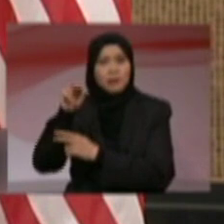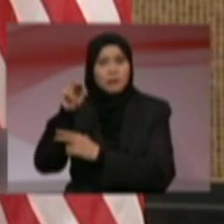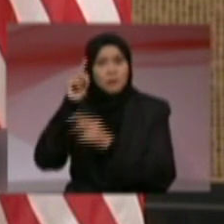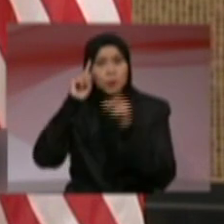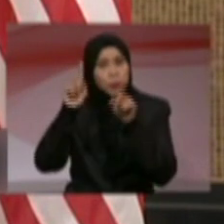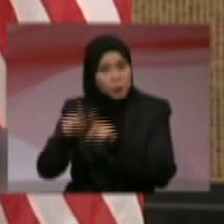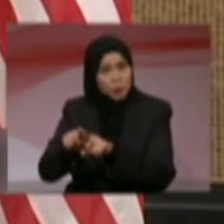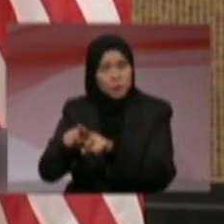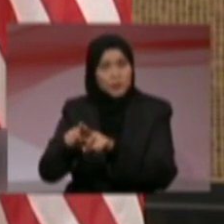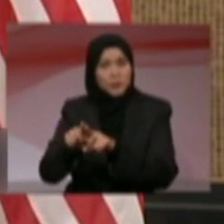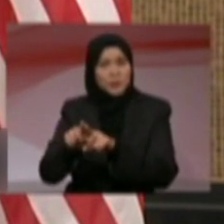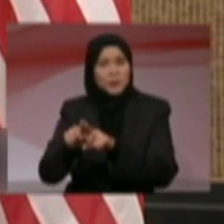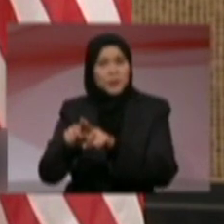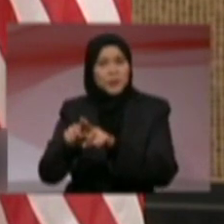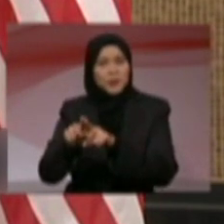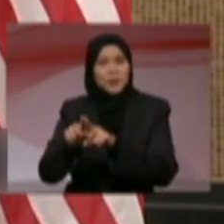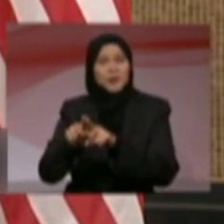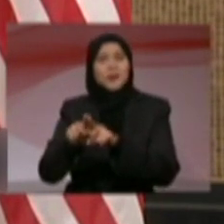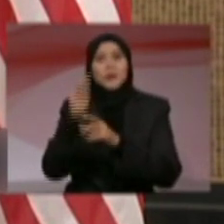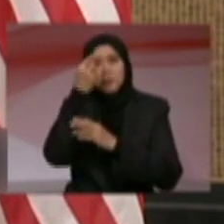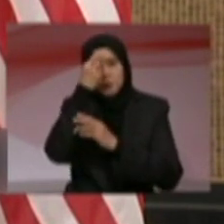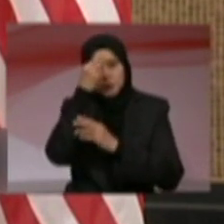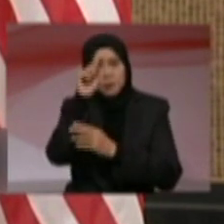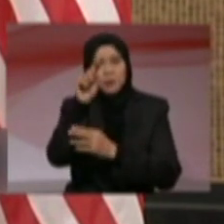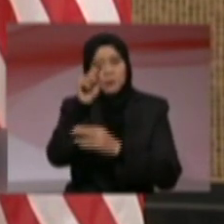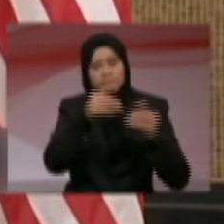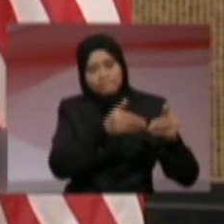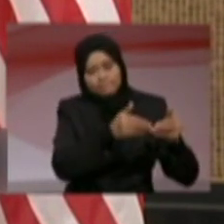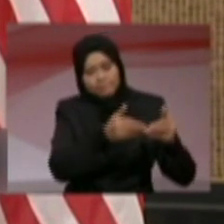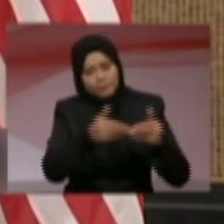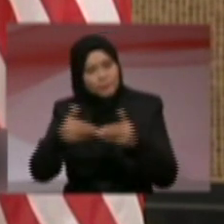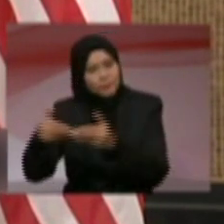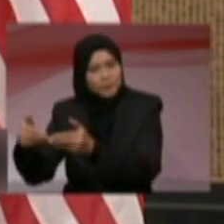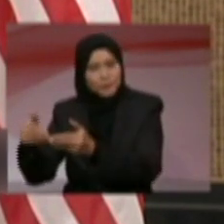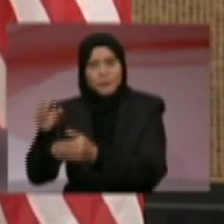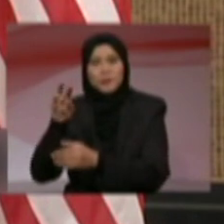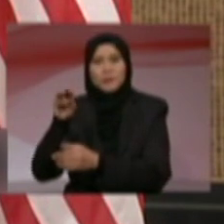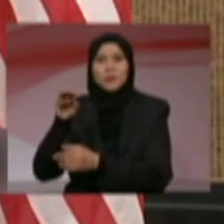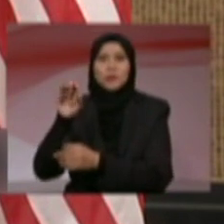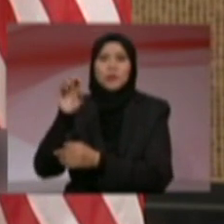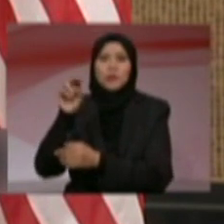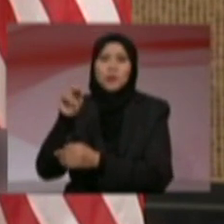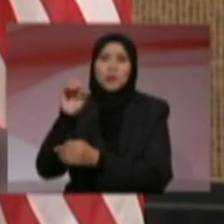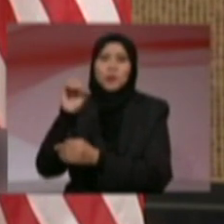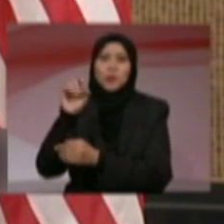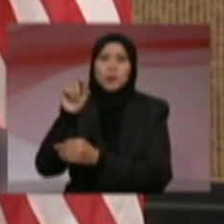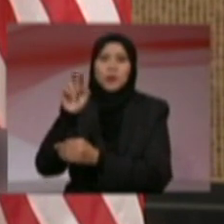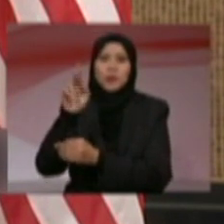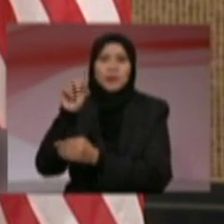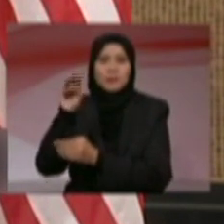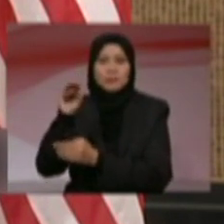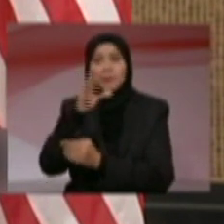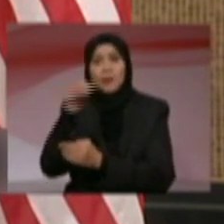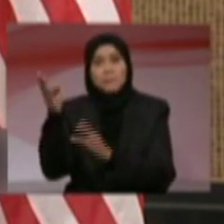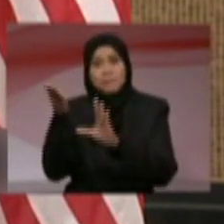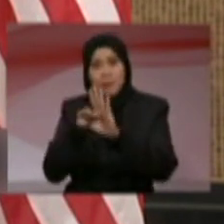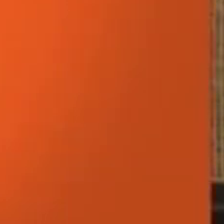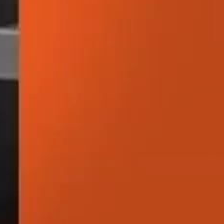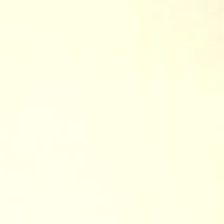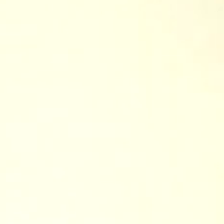bersetuju untuk melaksanakan lanjutan moratorium dan bantuan bank bersasar.